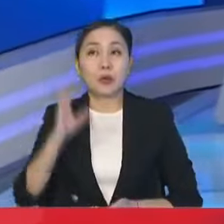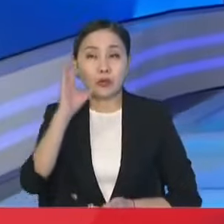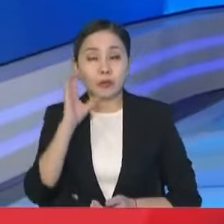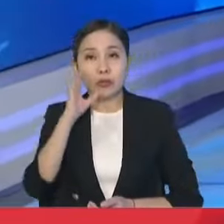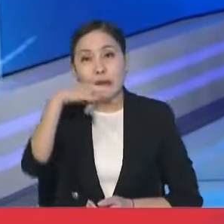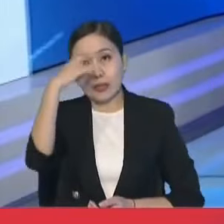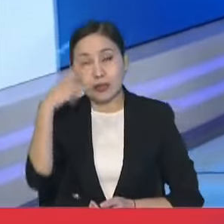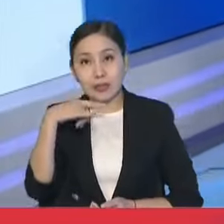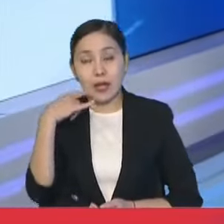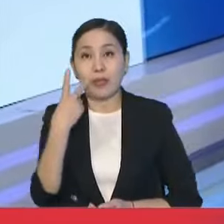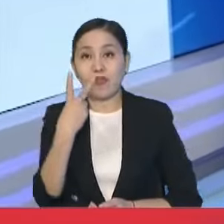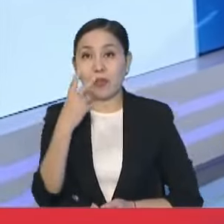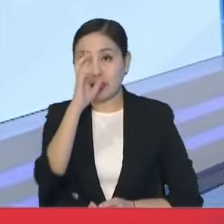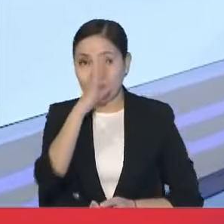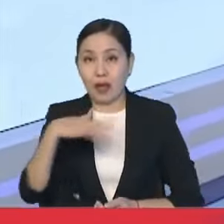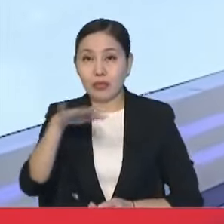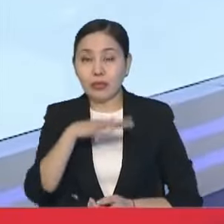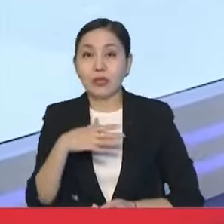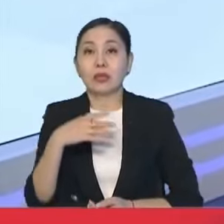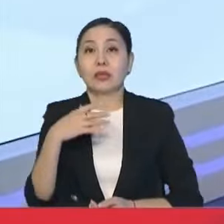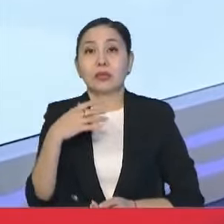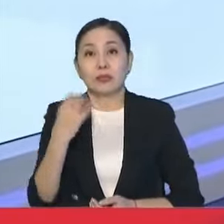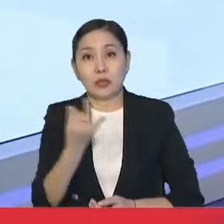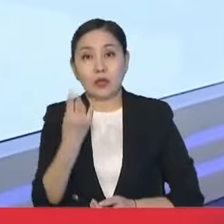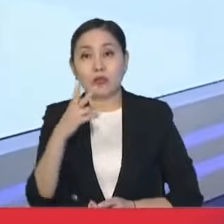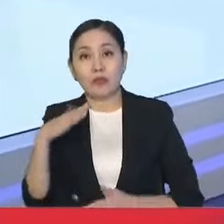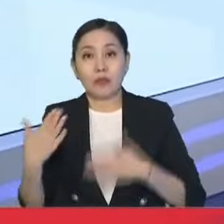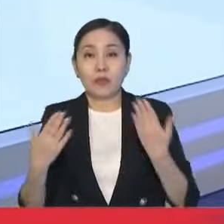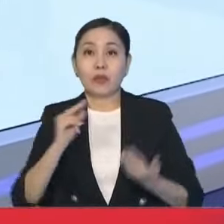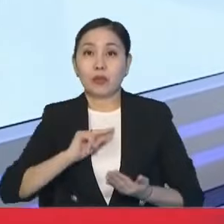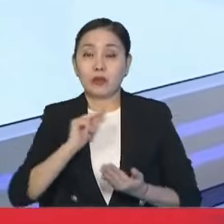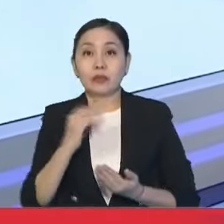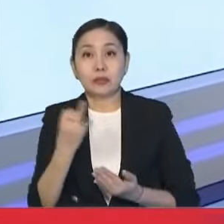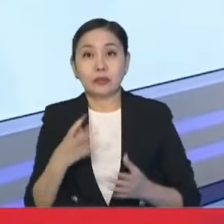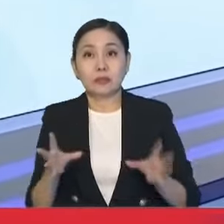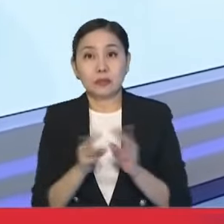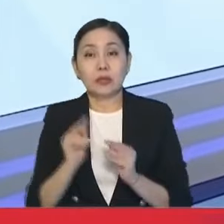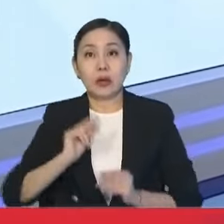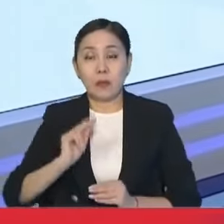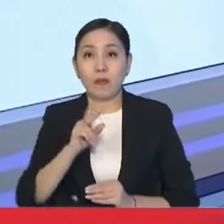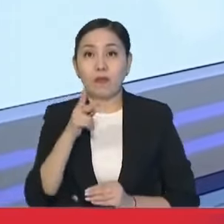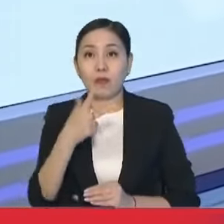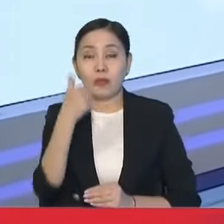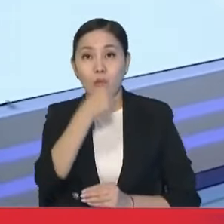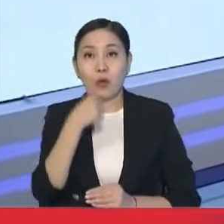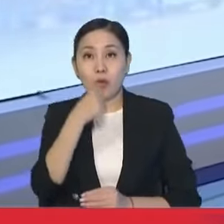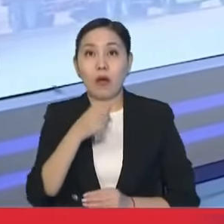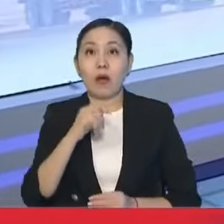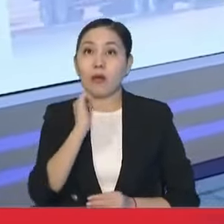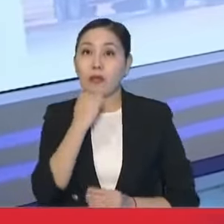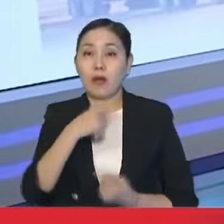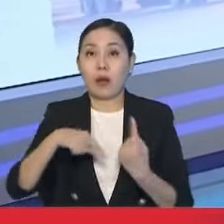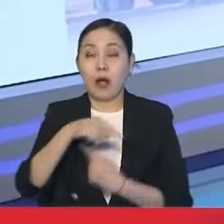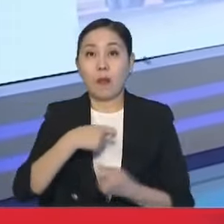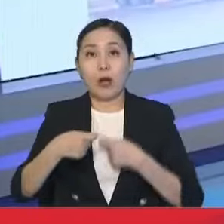Узбекистан, Казахстан – две страны, заинтересованные в взаимовыгодном двустороннем сотрудничестве. По итогам 2023 года товарооборот между